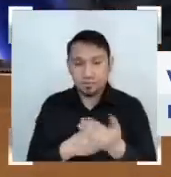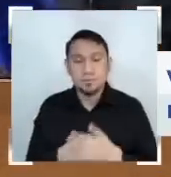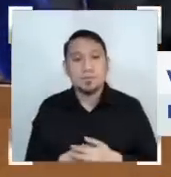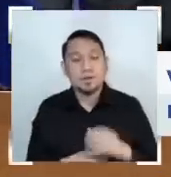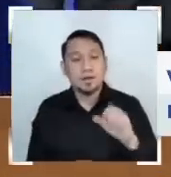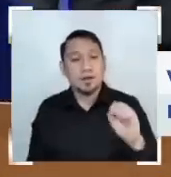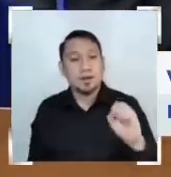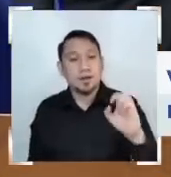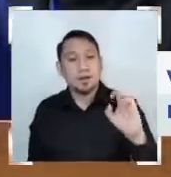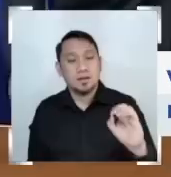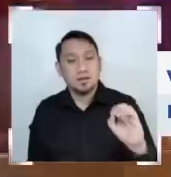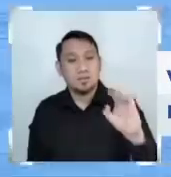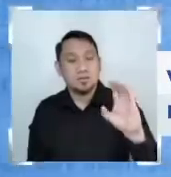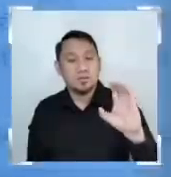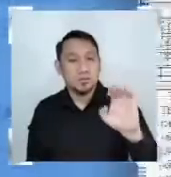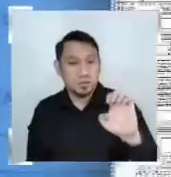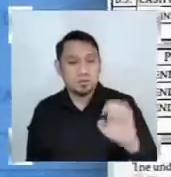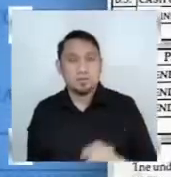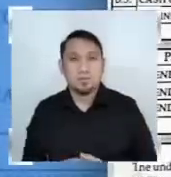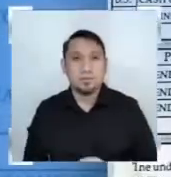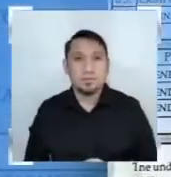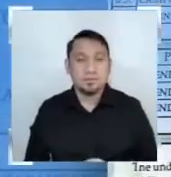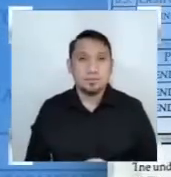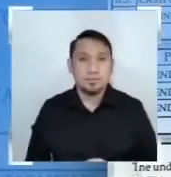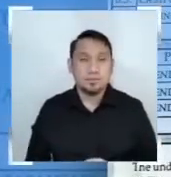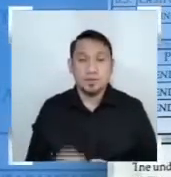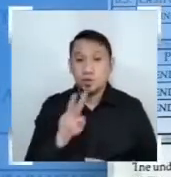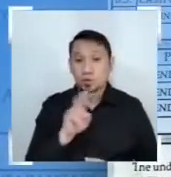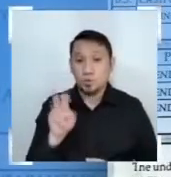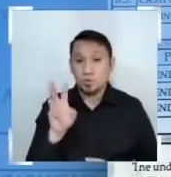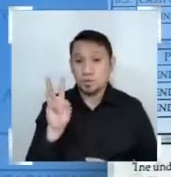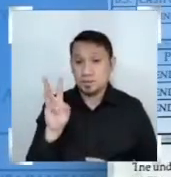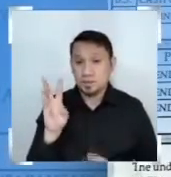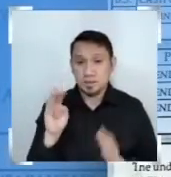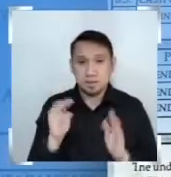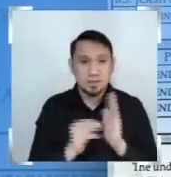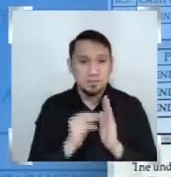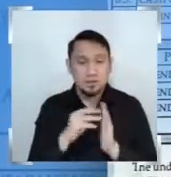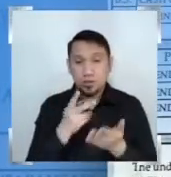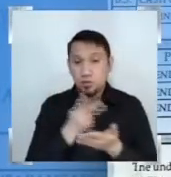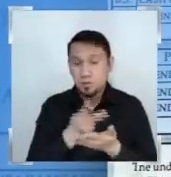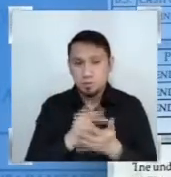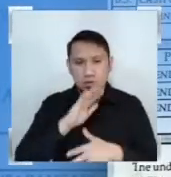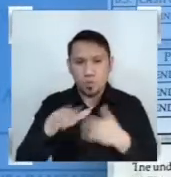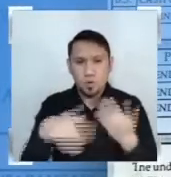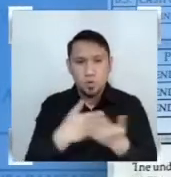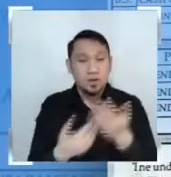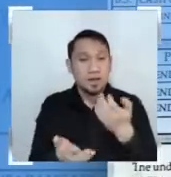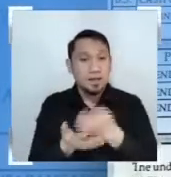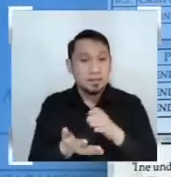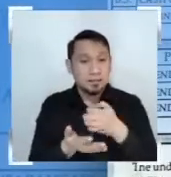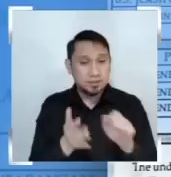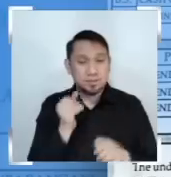and Expenditures o SOCE. Mahigit 216 million pesos ang kabuang gastos ni Duterte sa kanyang